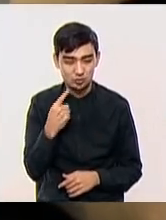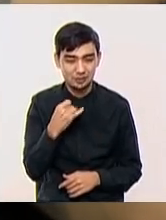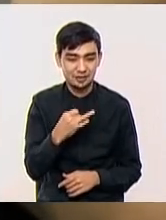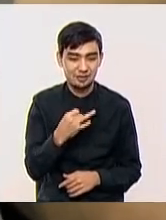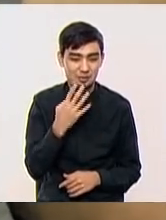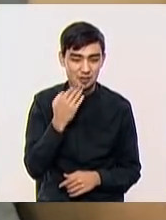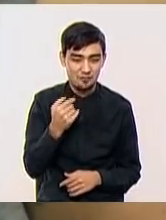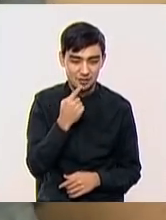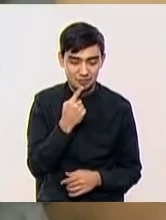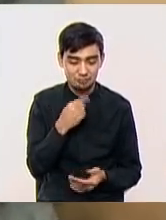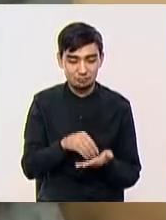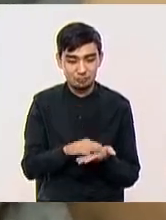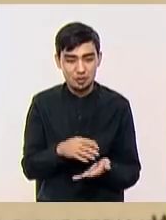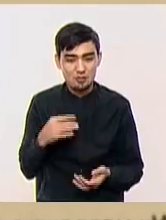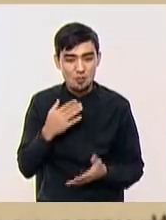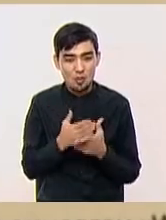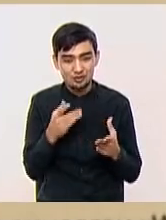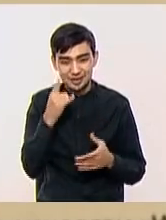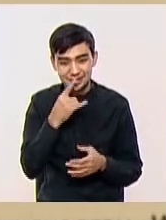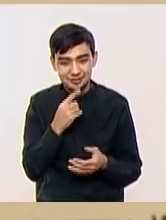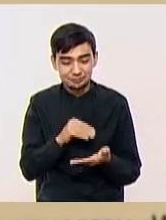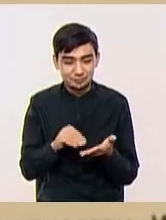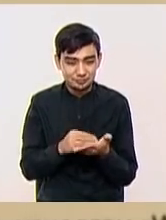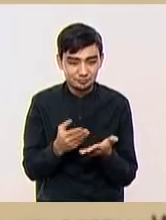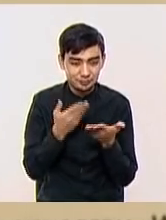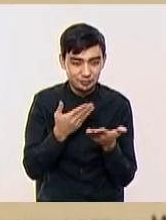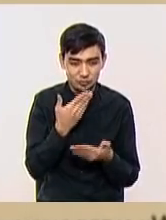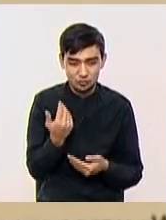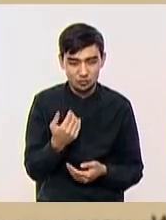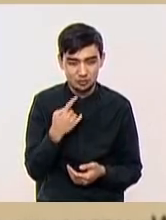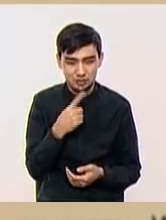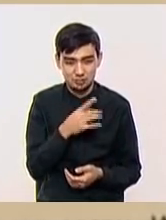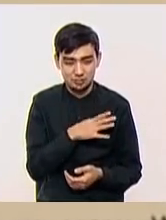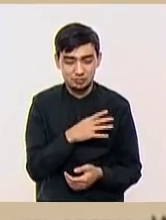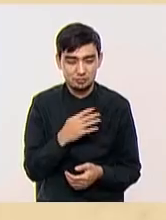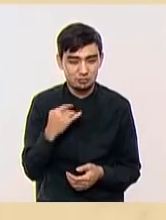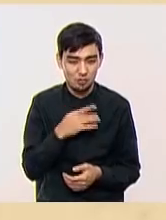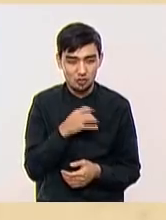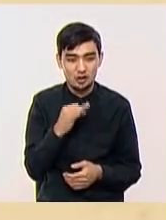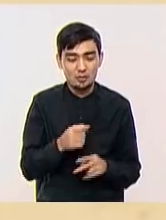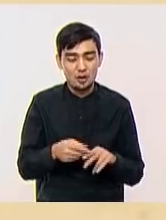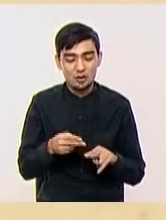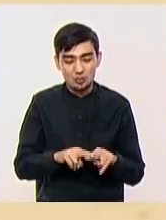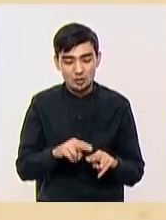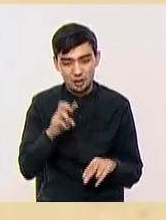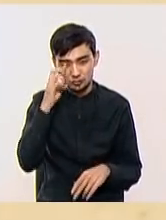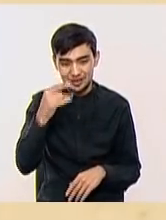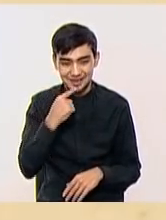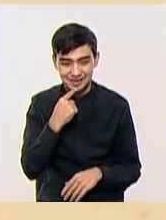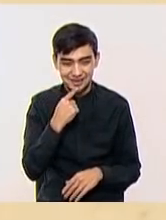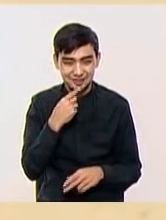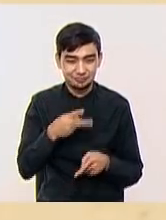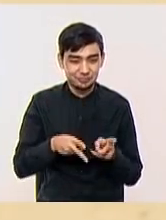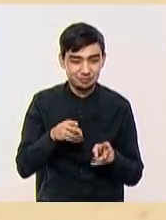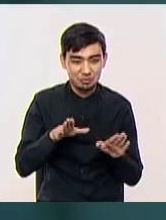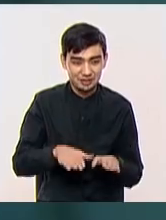тілдерінде. Алайда келушілердің көбі қазақ тіліндегі мәзірді сұрай бермейді, дейді мейрамхана қызметкерлері. Сондықтан да мемлекеттік тілдегі ас